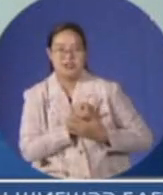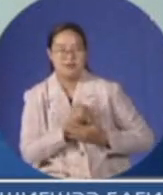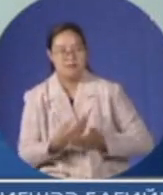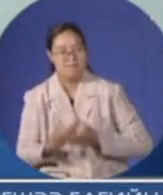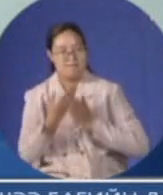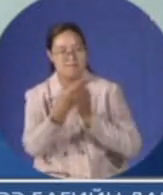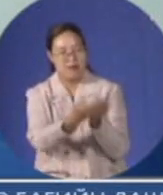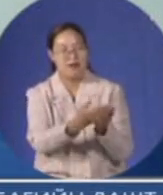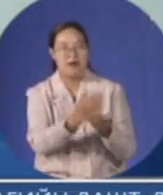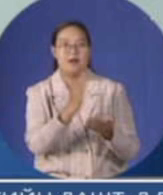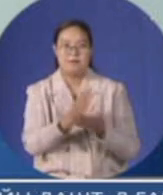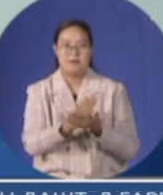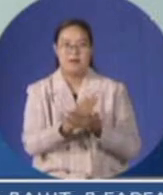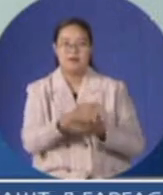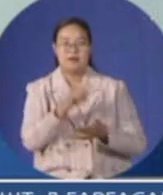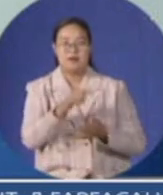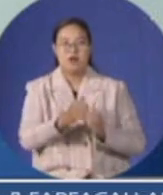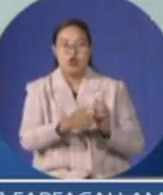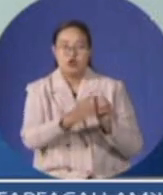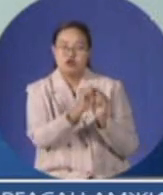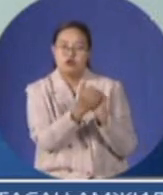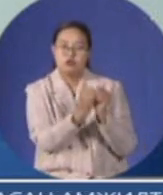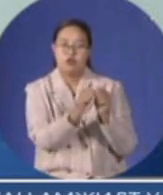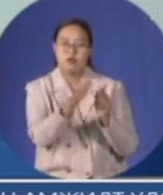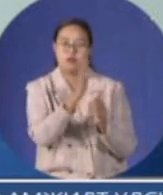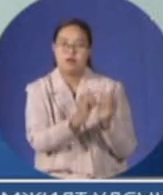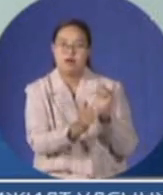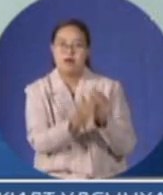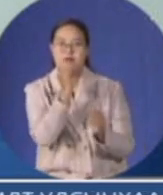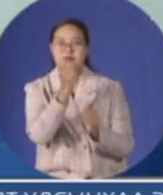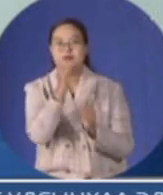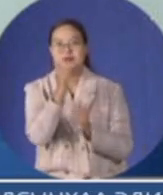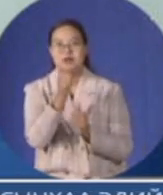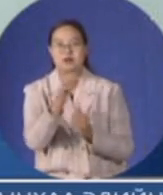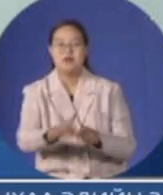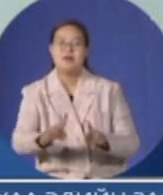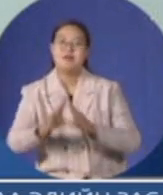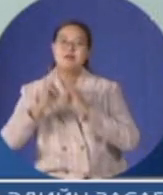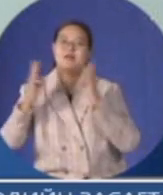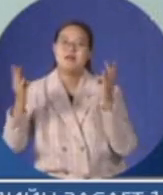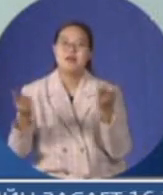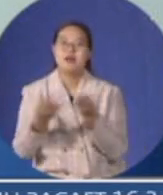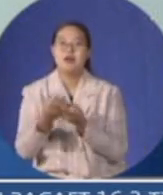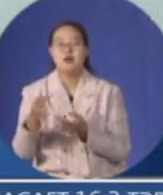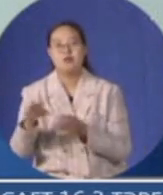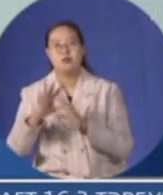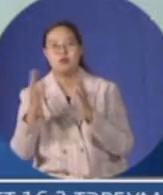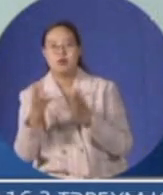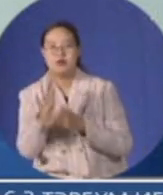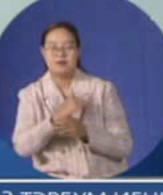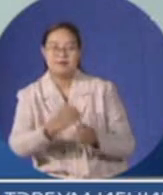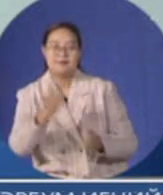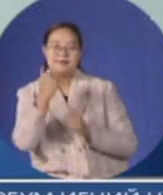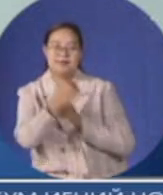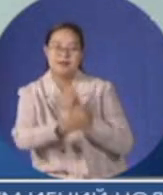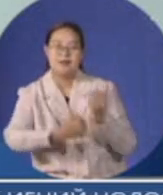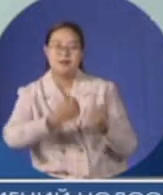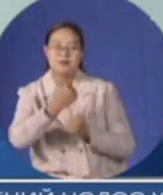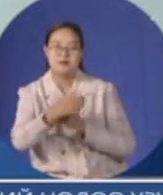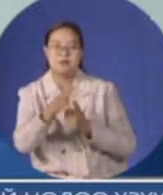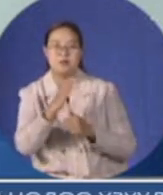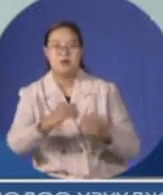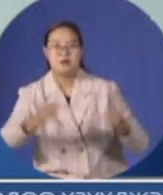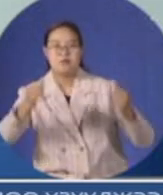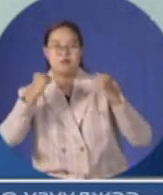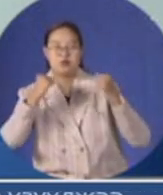байгаа. Спортын амжилт гаргахын зэрэгцээгээр нийгэмд ирэх хандлага сайн сайхан зүйлийг одоо манай биеийн тамир спортын